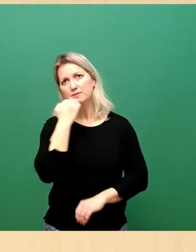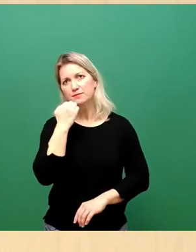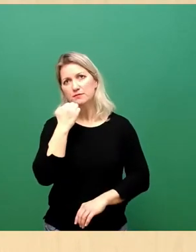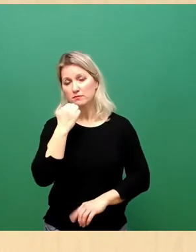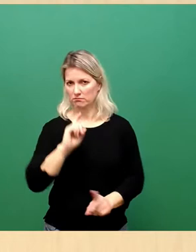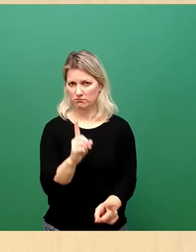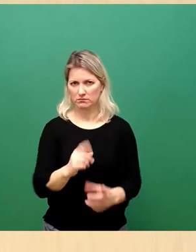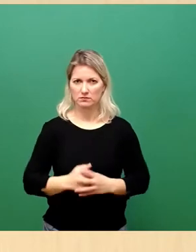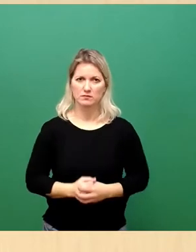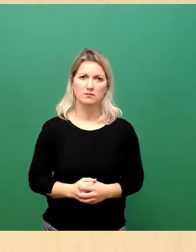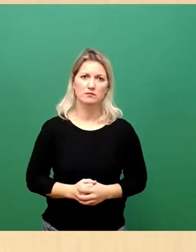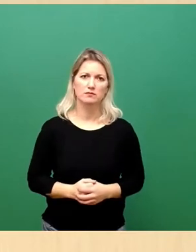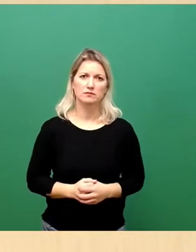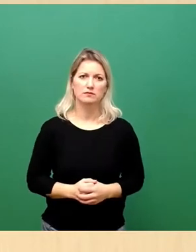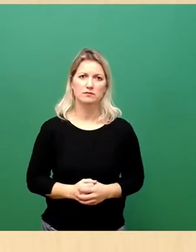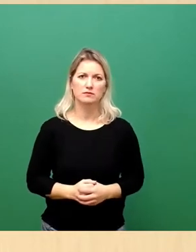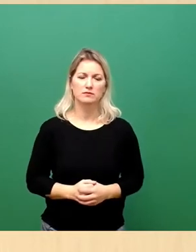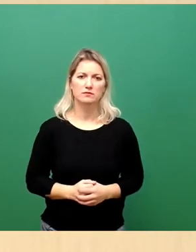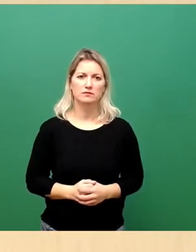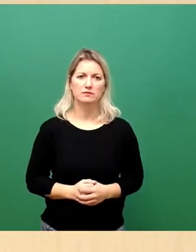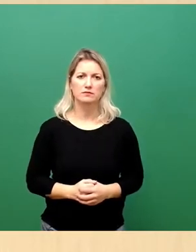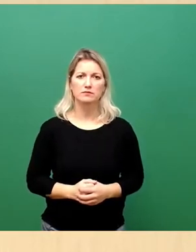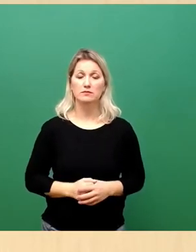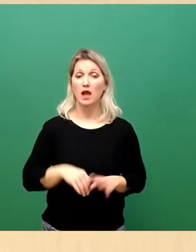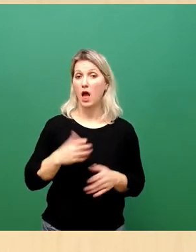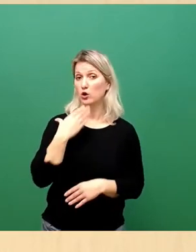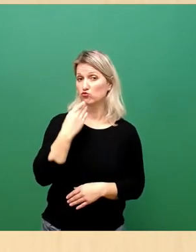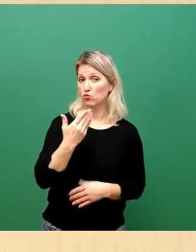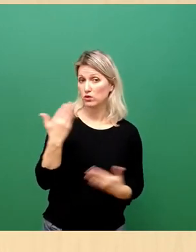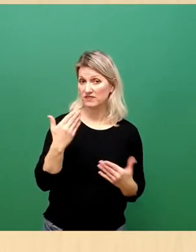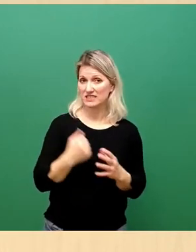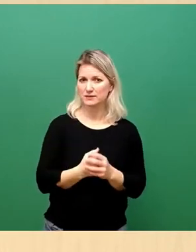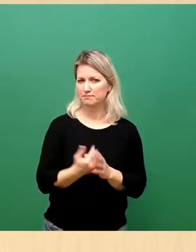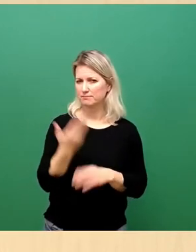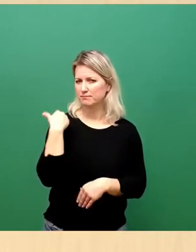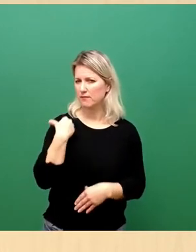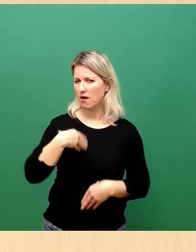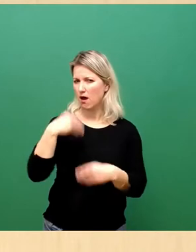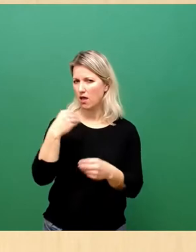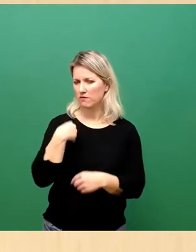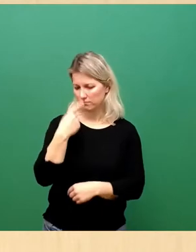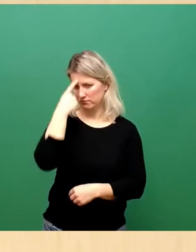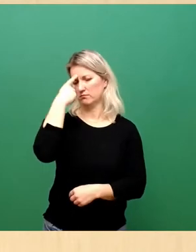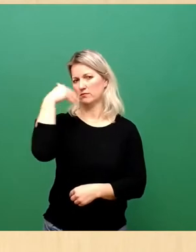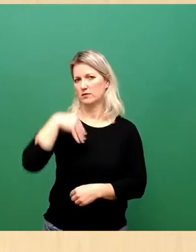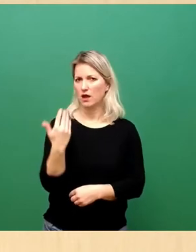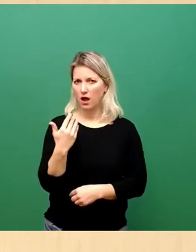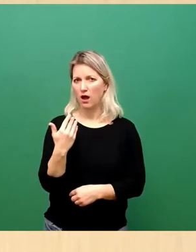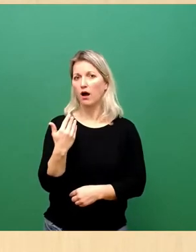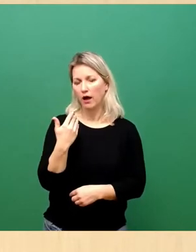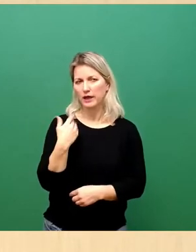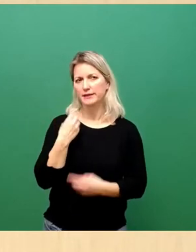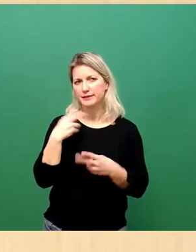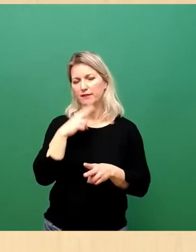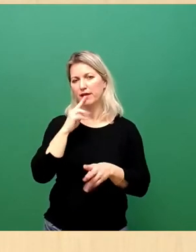Was ebenfalls sehr schön ist, ich hatte am Anfang so ein bisschen das Gefühl, es finden jetzt wieder zahlreiche Demonstrationen statt, man